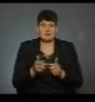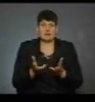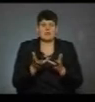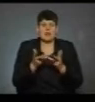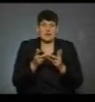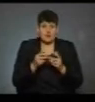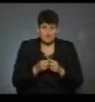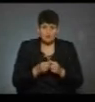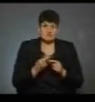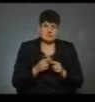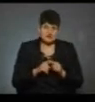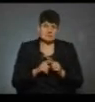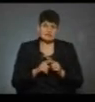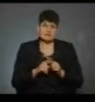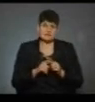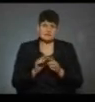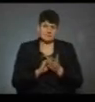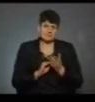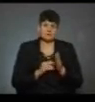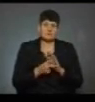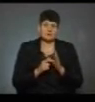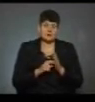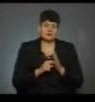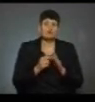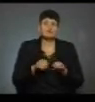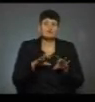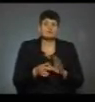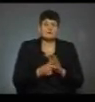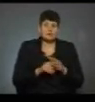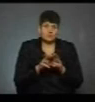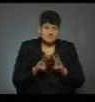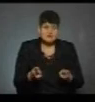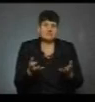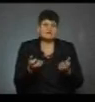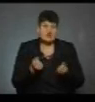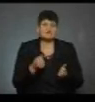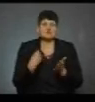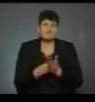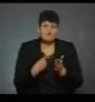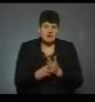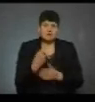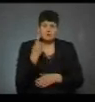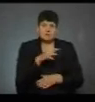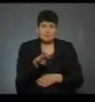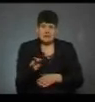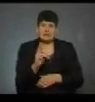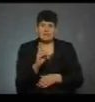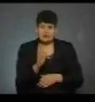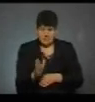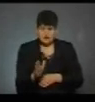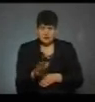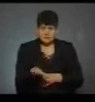розраховуємо. Це обумовлено постановою Кабінету міністрів, і взявши вартість за метр квадратний,